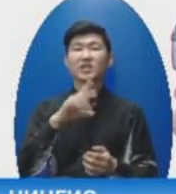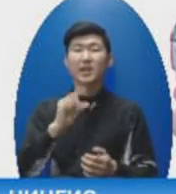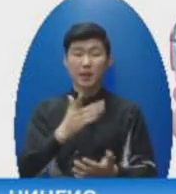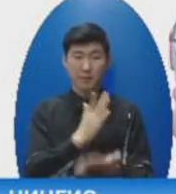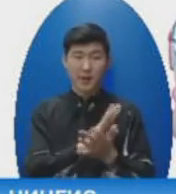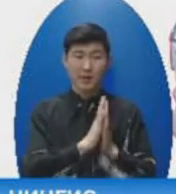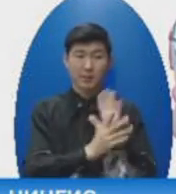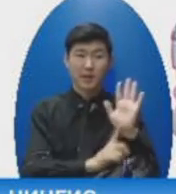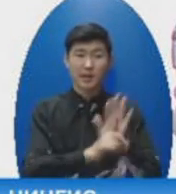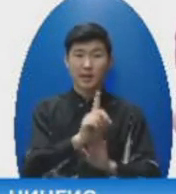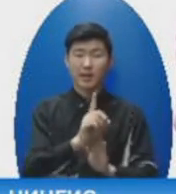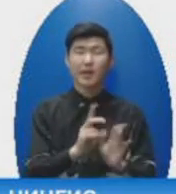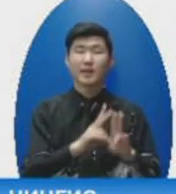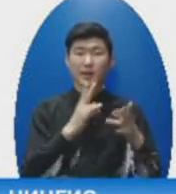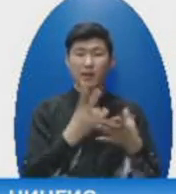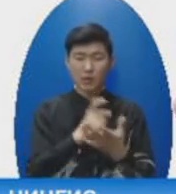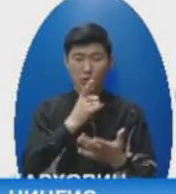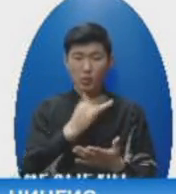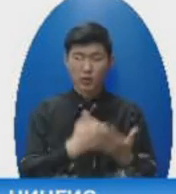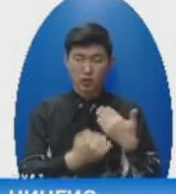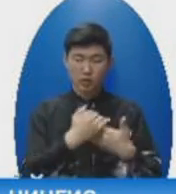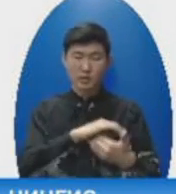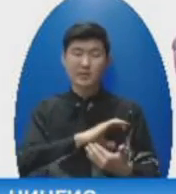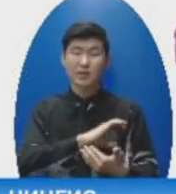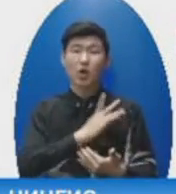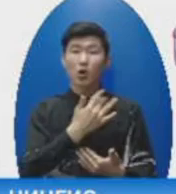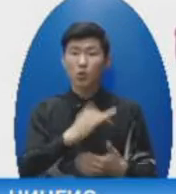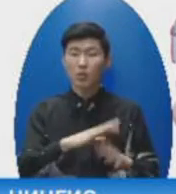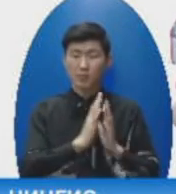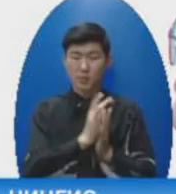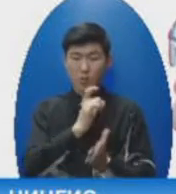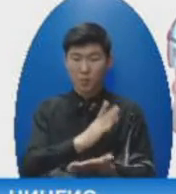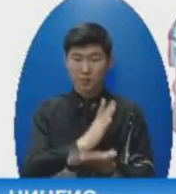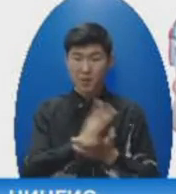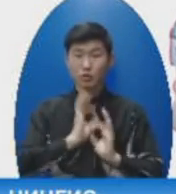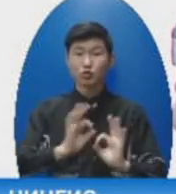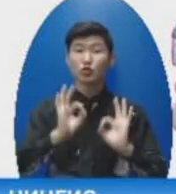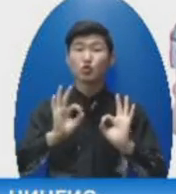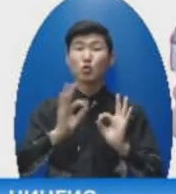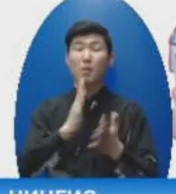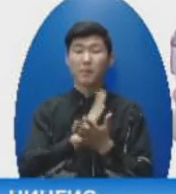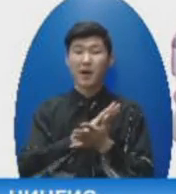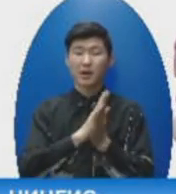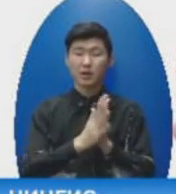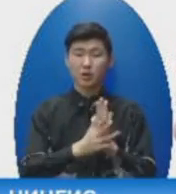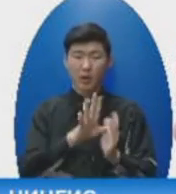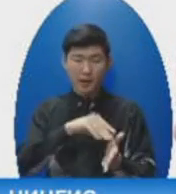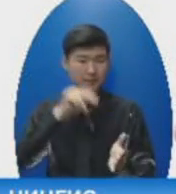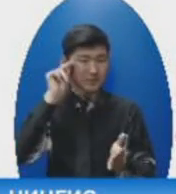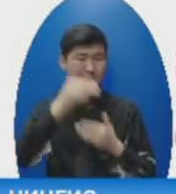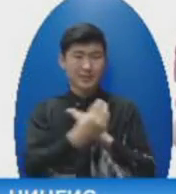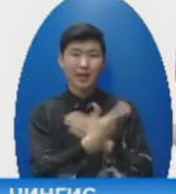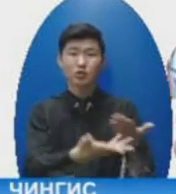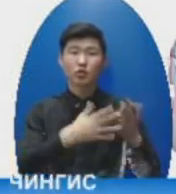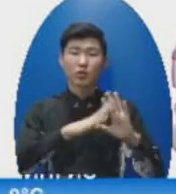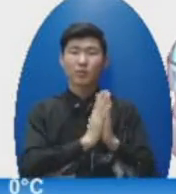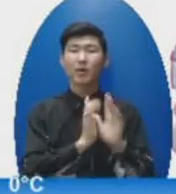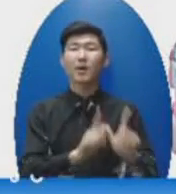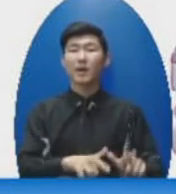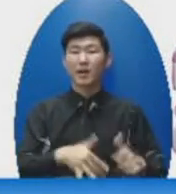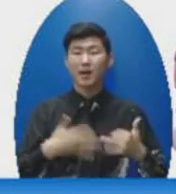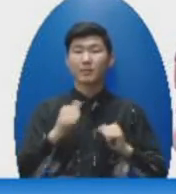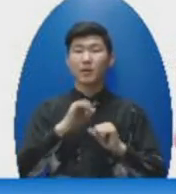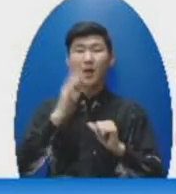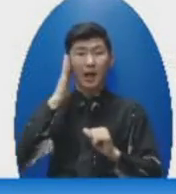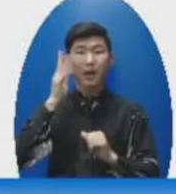энэ эвнэгдэл, хүний дотоод сэтгэл оюун тэр хүн байх, зүв байх, тэр чанарт одоо сургадаг ийм гайхамшигтай арга хэрэглэдэг